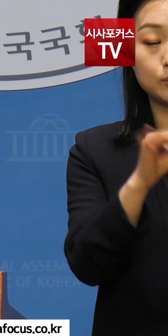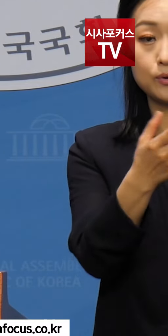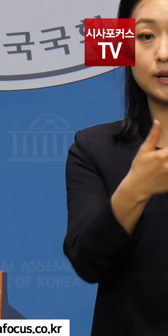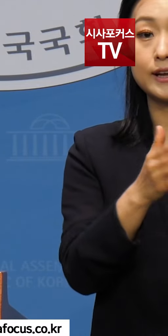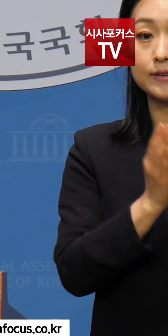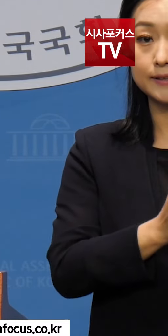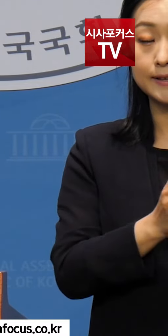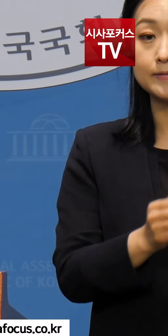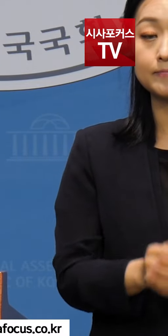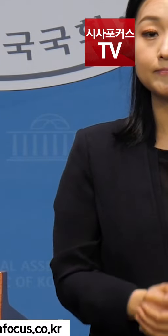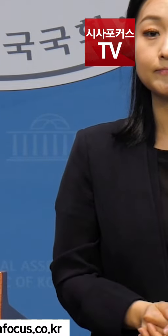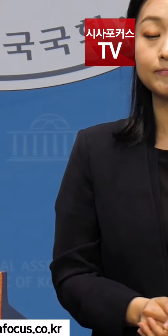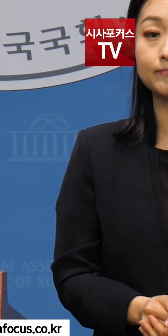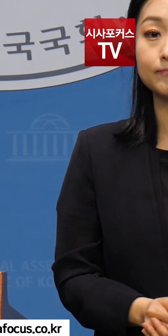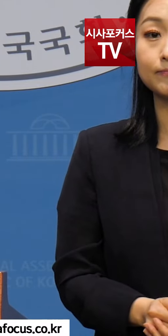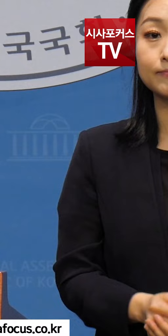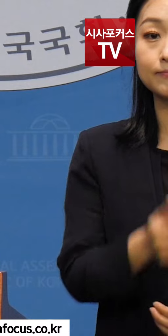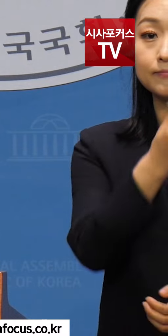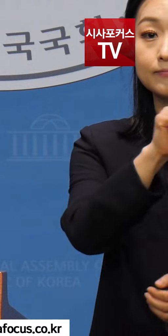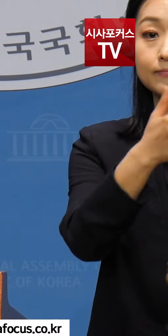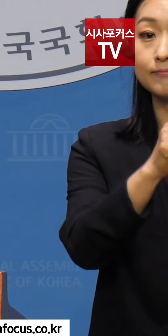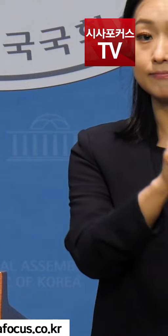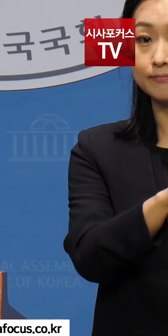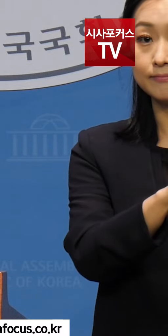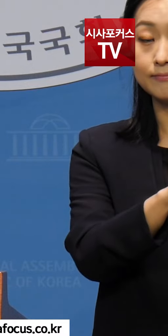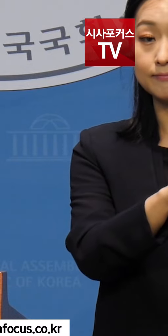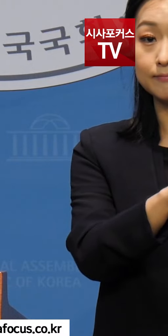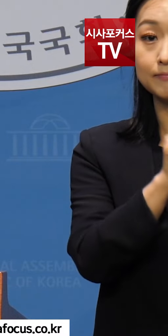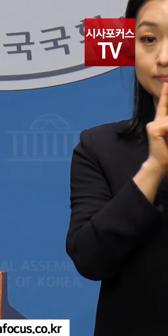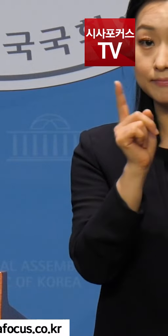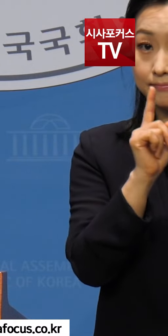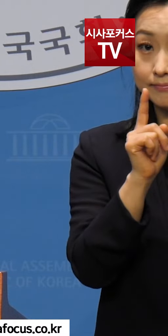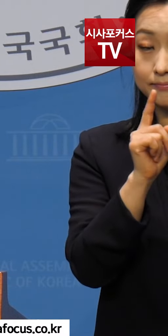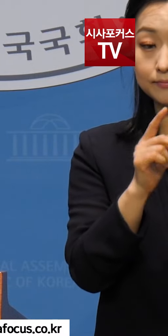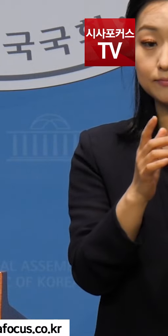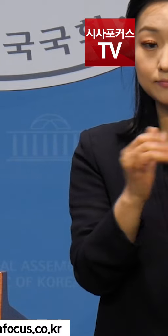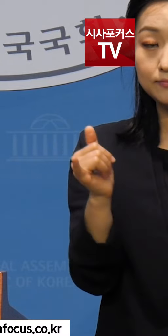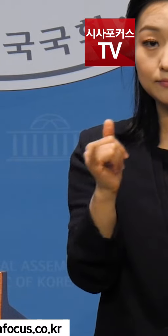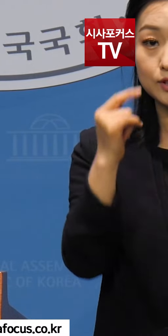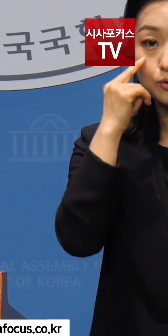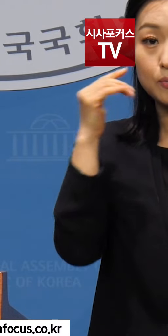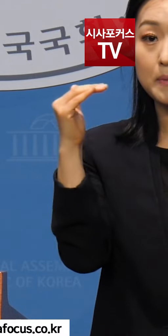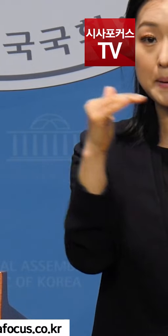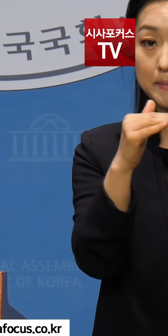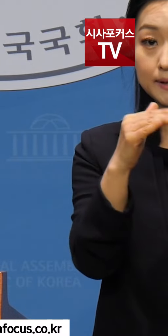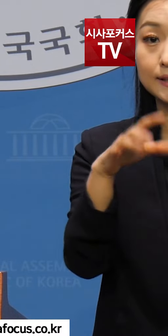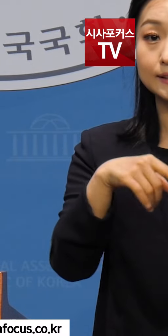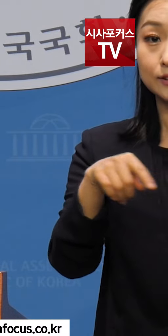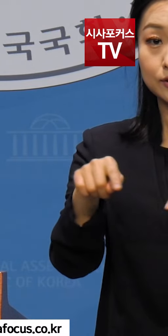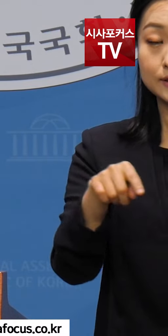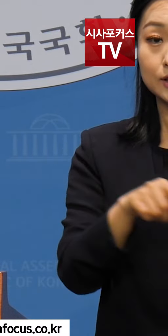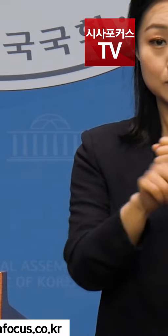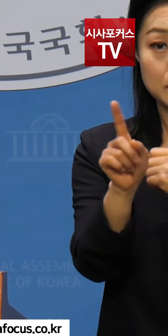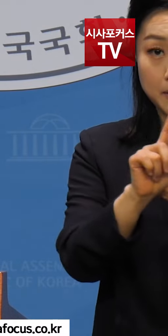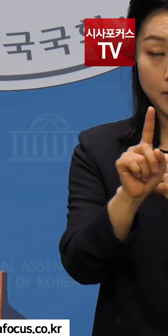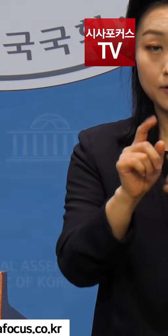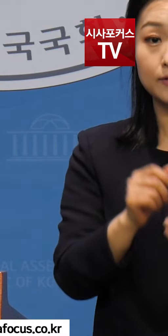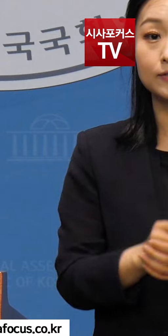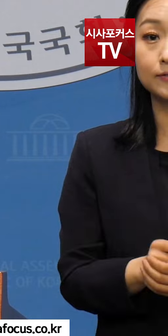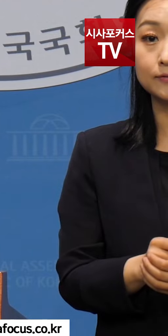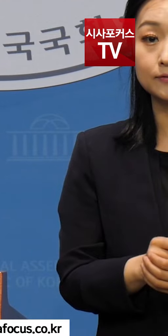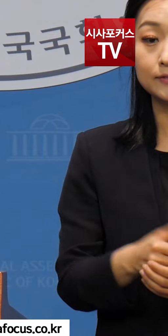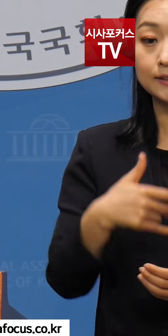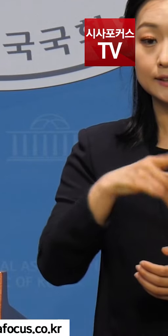것을 촉구한다. 한 대표가 강조하는 국민의 눈높이에 맞는 정치는 멀리 있지